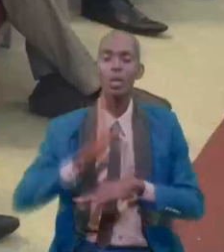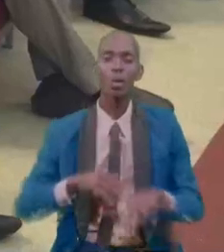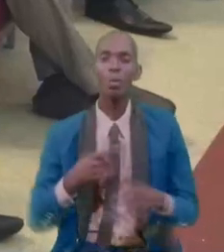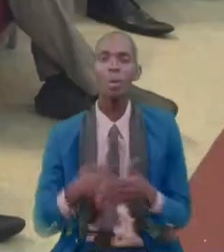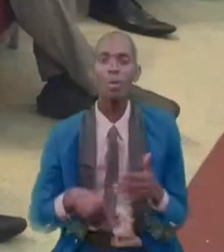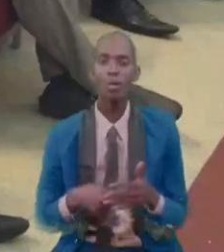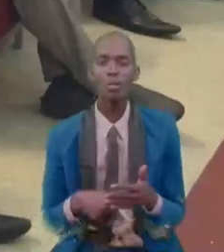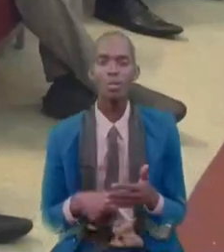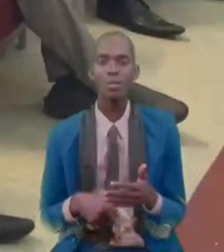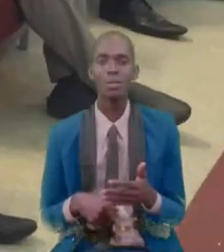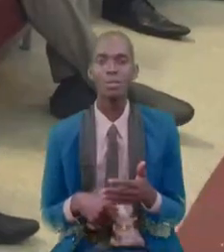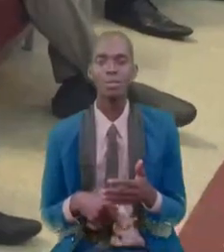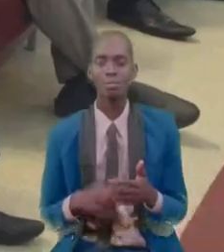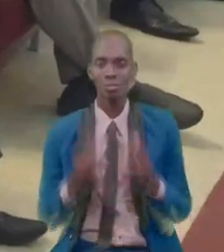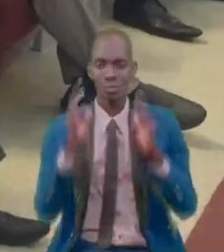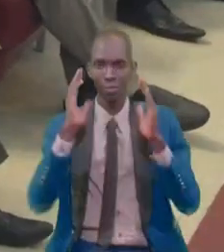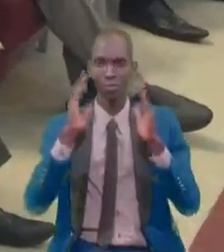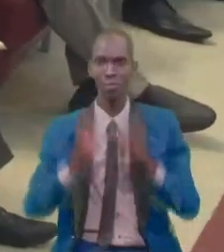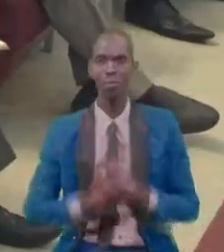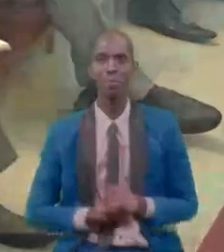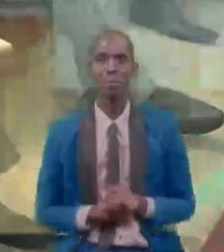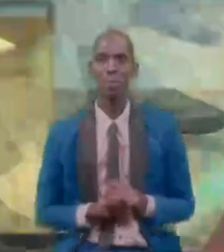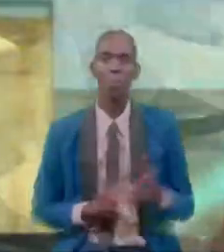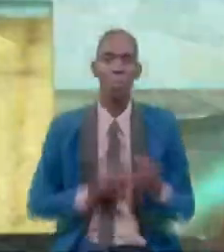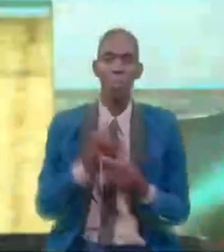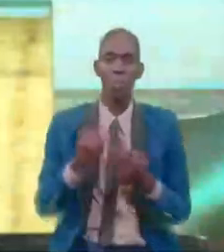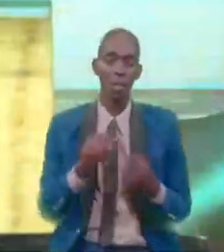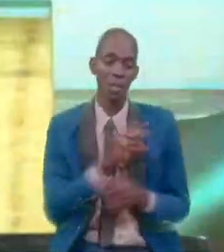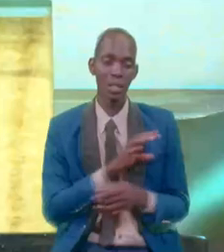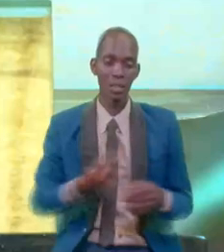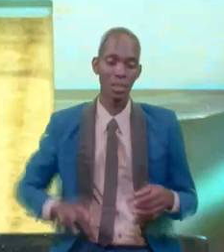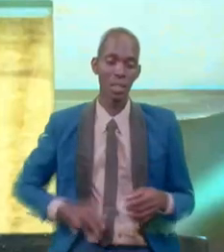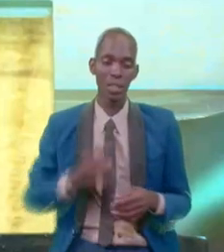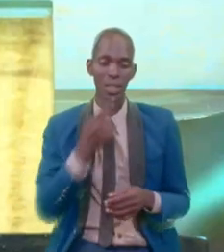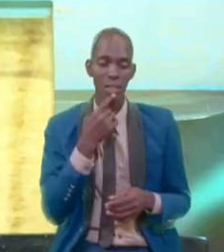On l'appellera quoi? Regardez ici, lorsque Christ a dit,